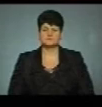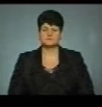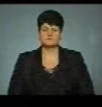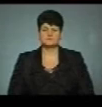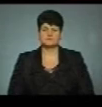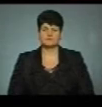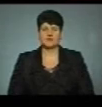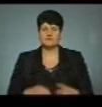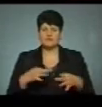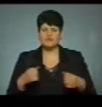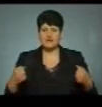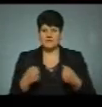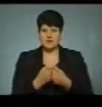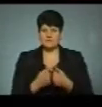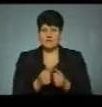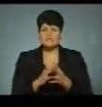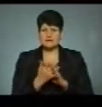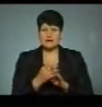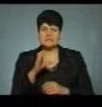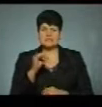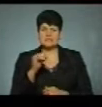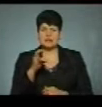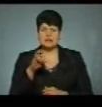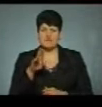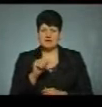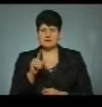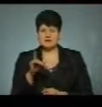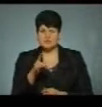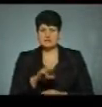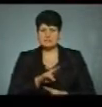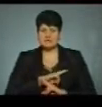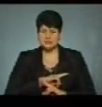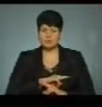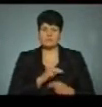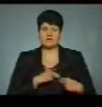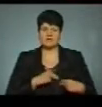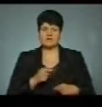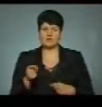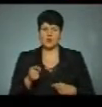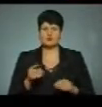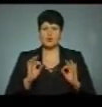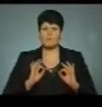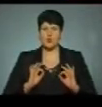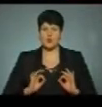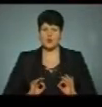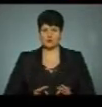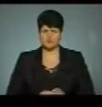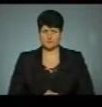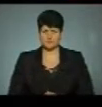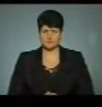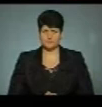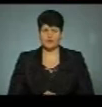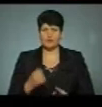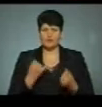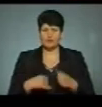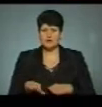В автомобільній аварії поблизу села Синява на Збаражчині загинув працівник Тернопільської прокуратури. За словами водійки